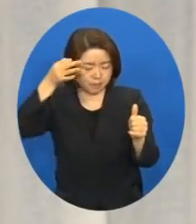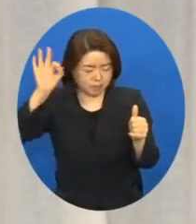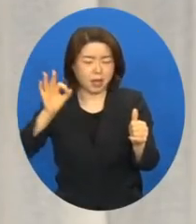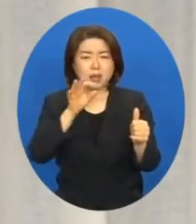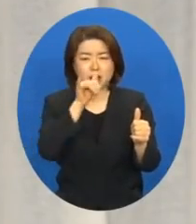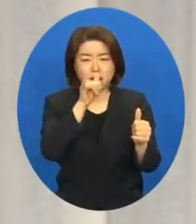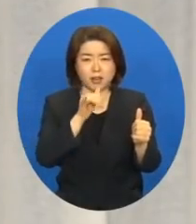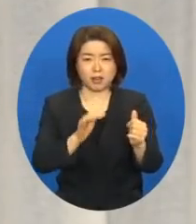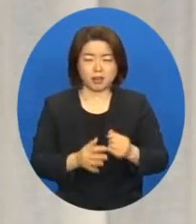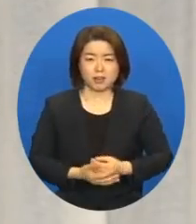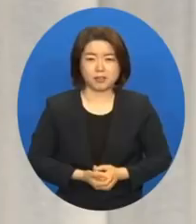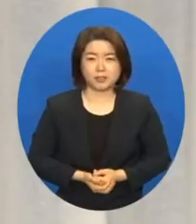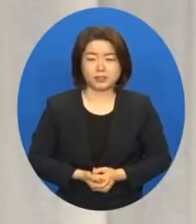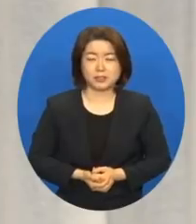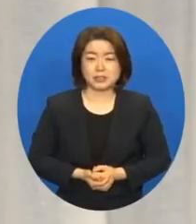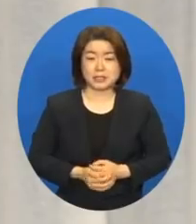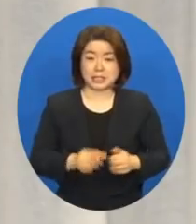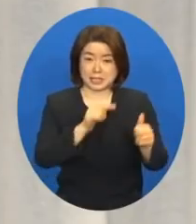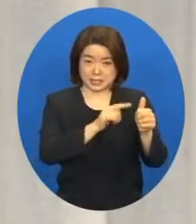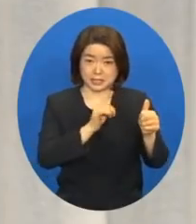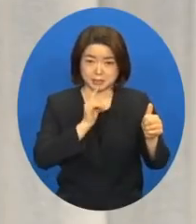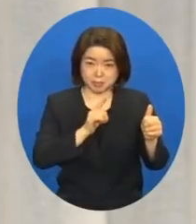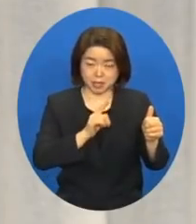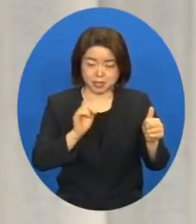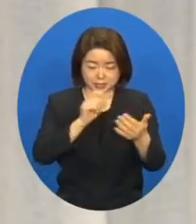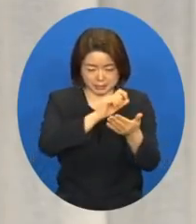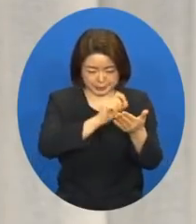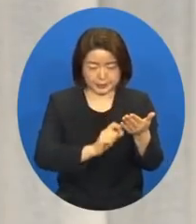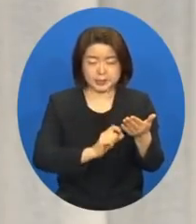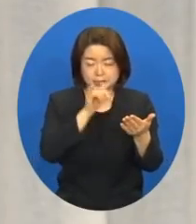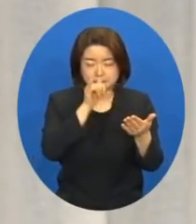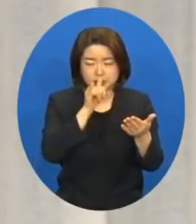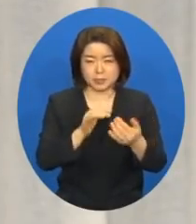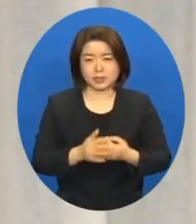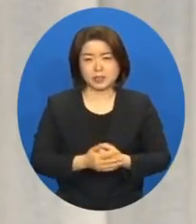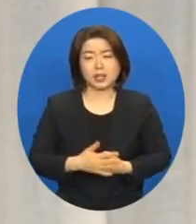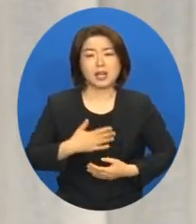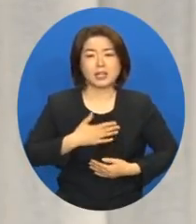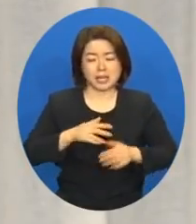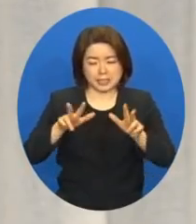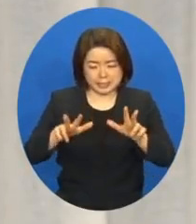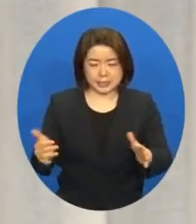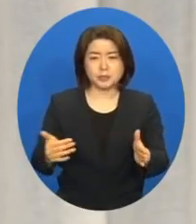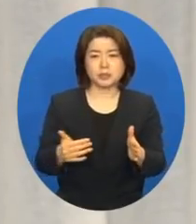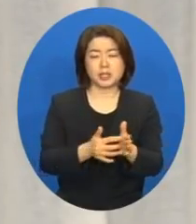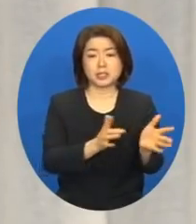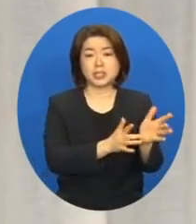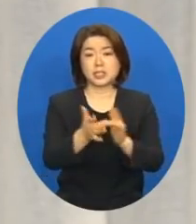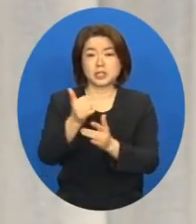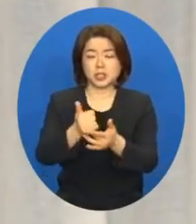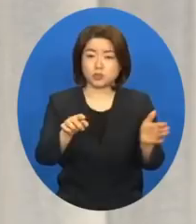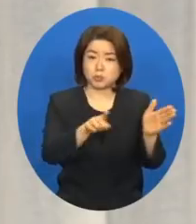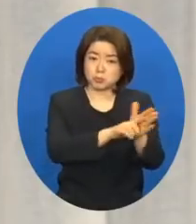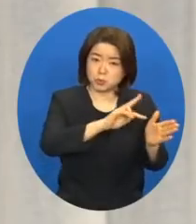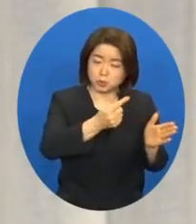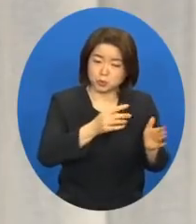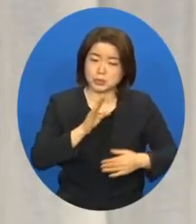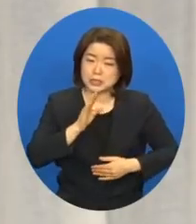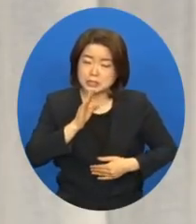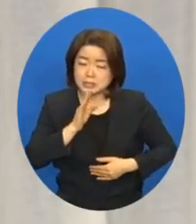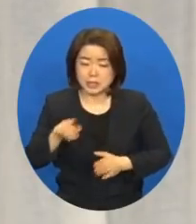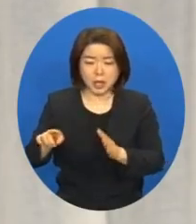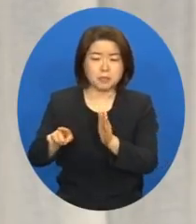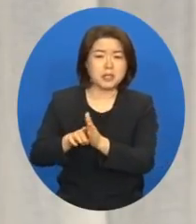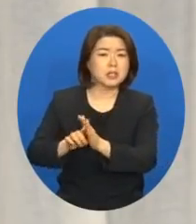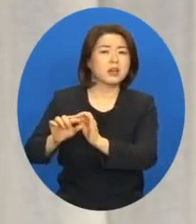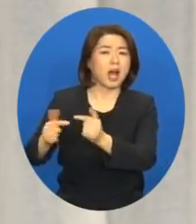하셨습니다. 그때 그는 이렇게 그때를 썼습니다. 나는 지금까지 예수님을 믿어도 진짜